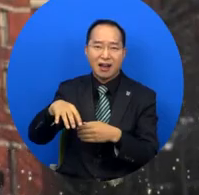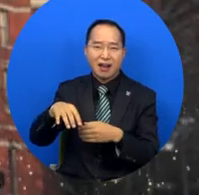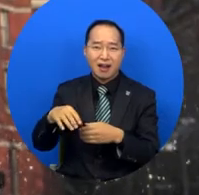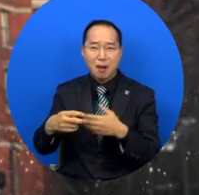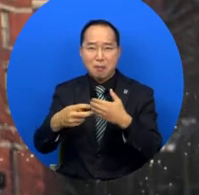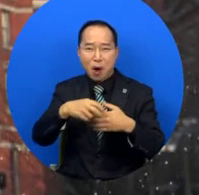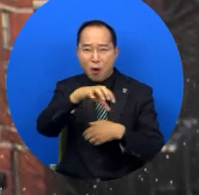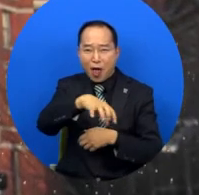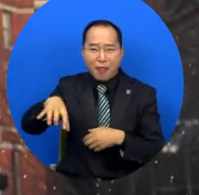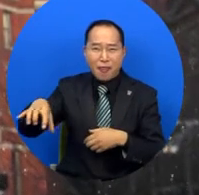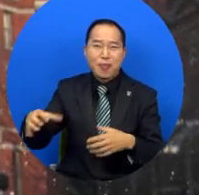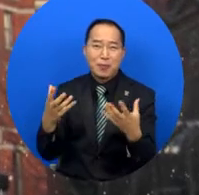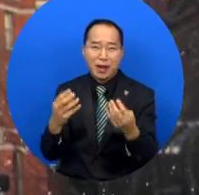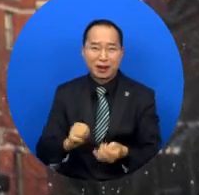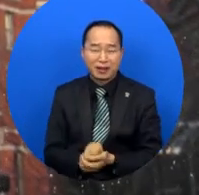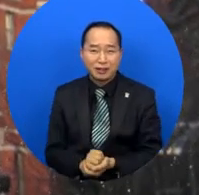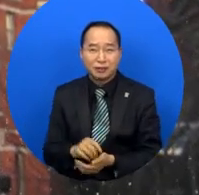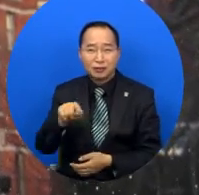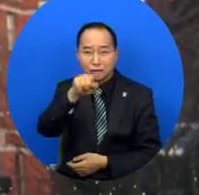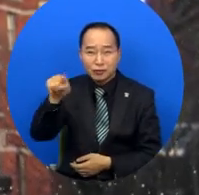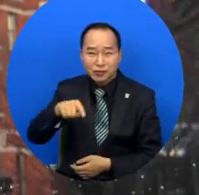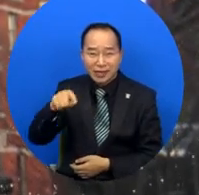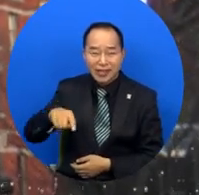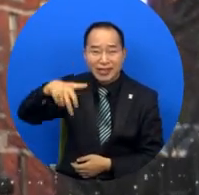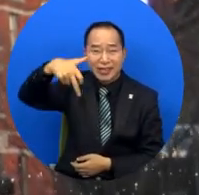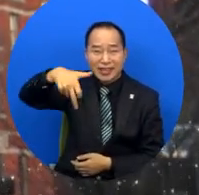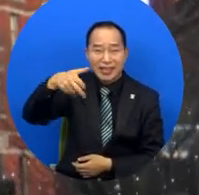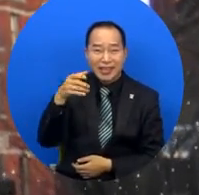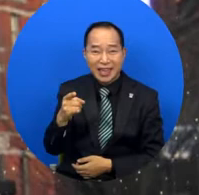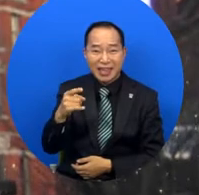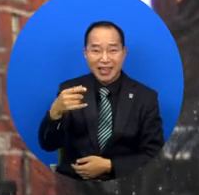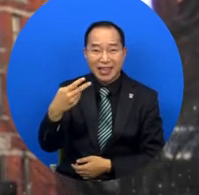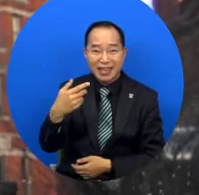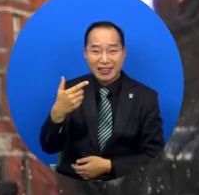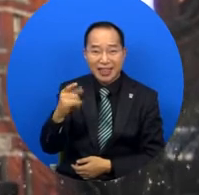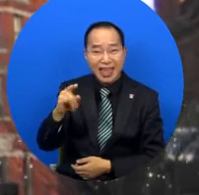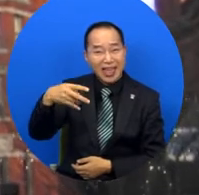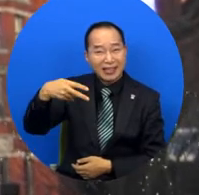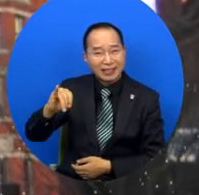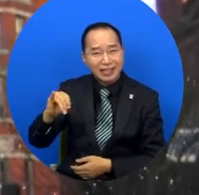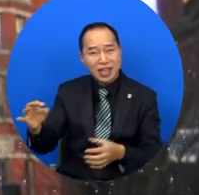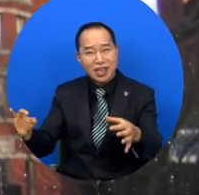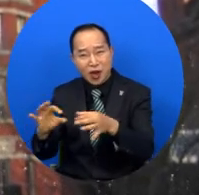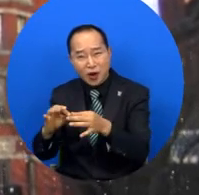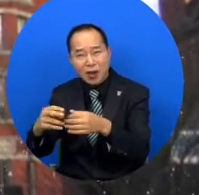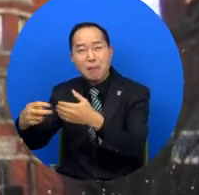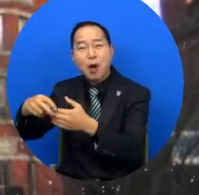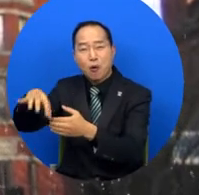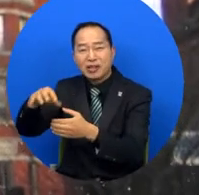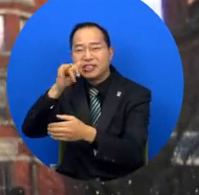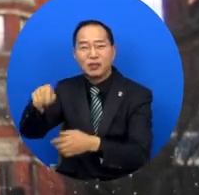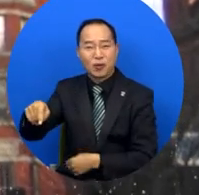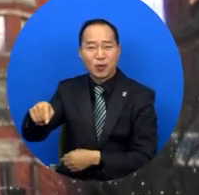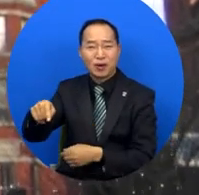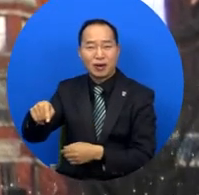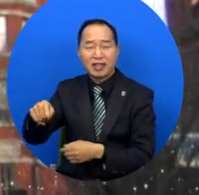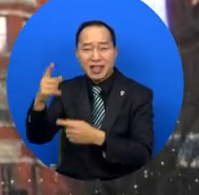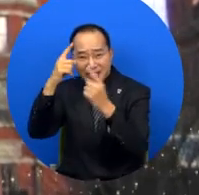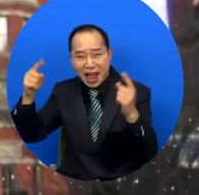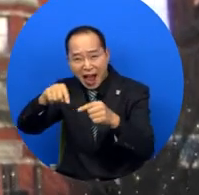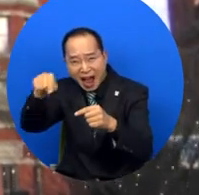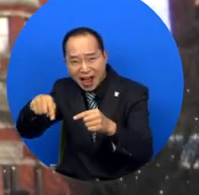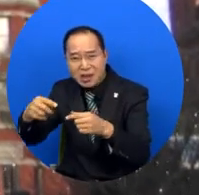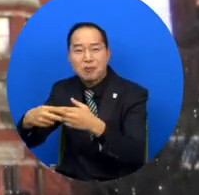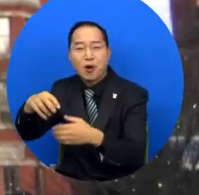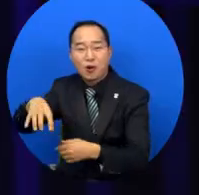존스 홉킨스 메디컬 스쿨은 굉장히 규모도 크고 병원도 많아요. 그중에 케네디 크리어 인스티튜트라고 연계 병원이 그